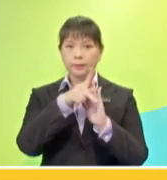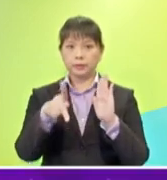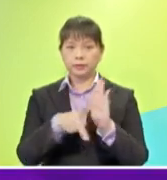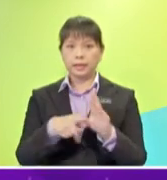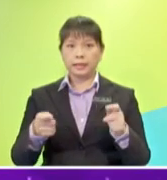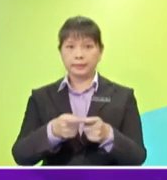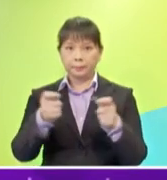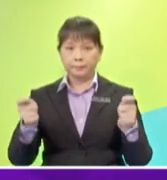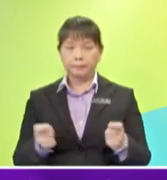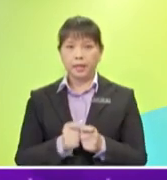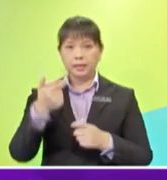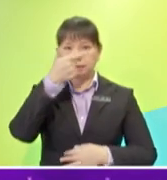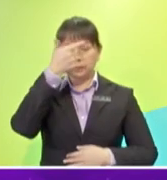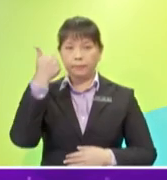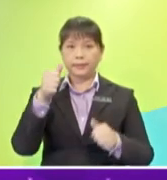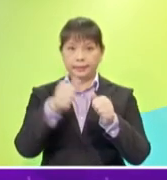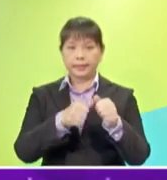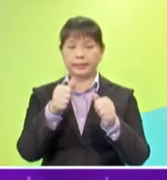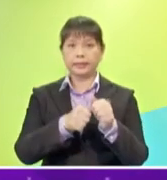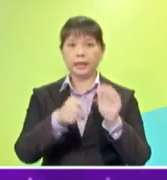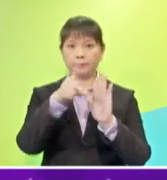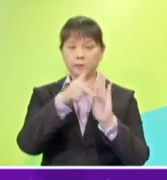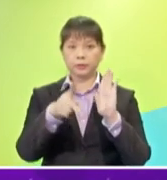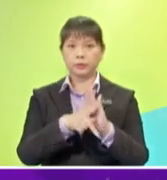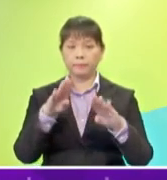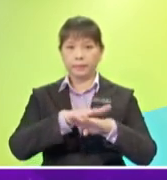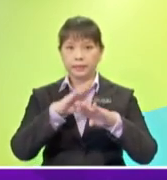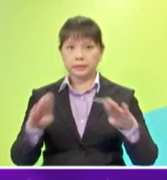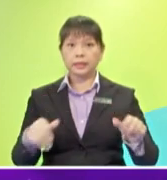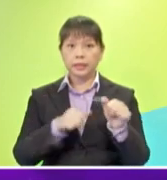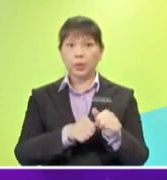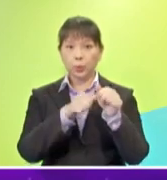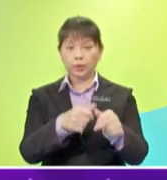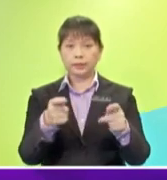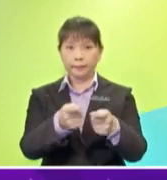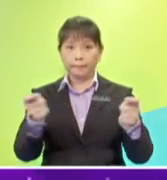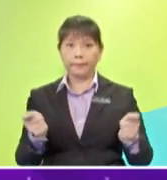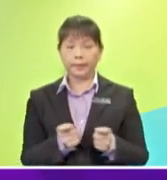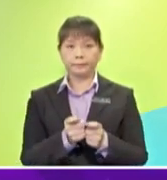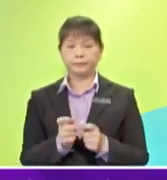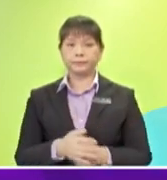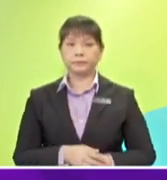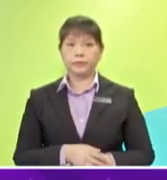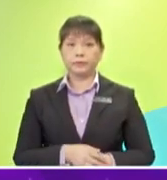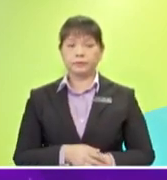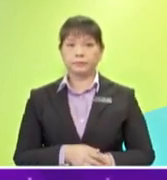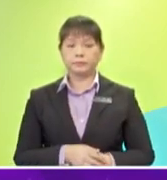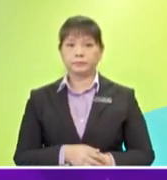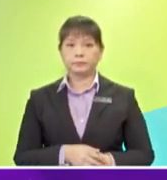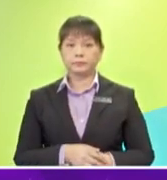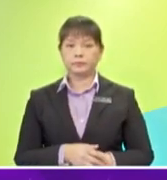peraturan berbeda mengikut tempat tuh Oke dan seterusnya sama cecek itulah yang ketiga